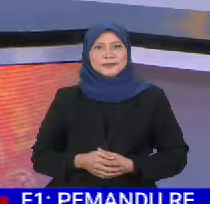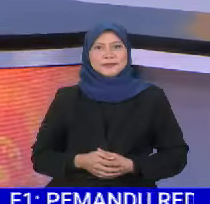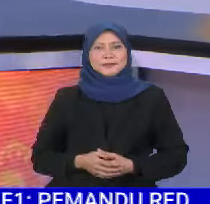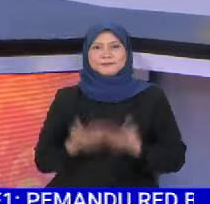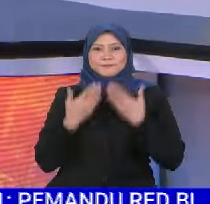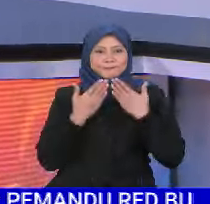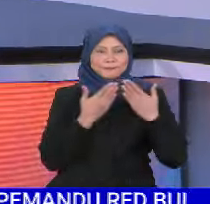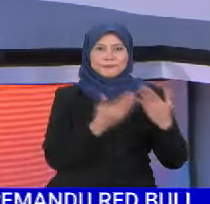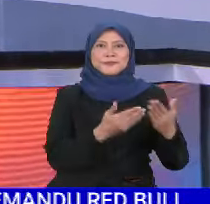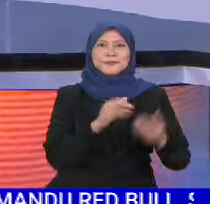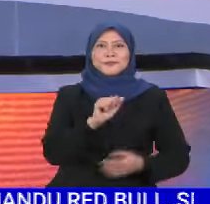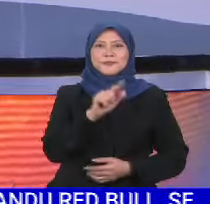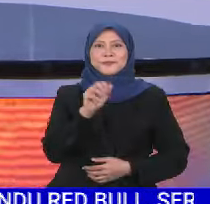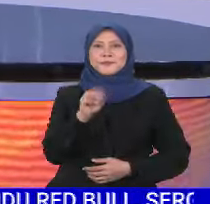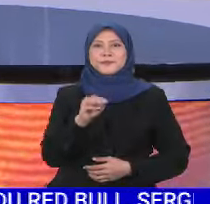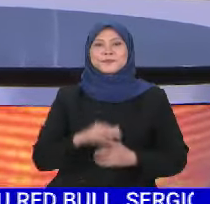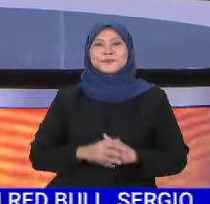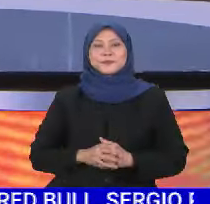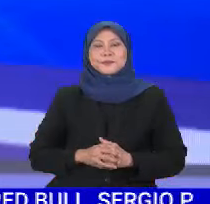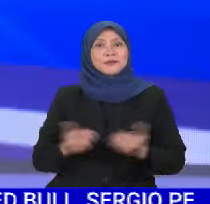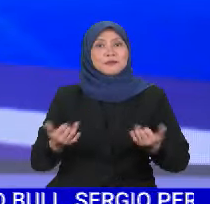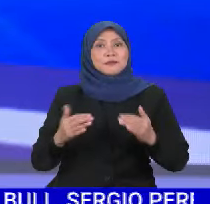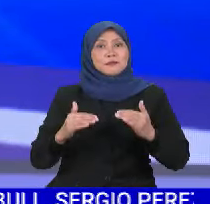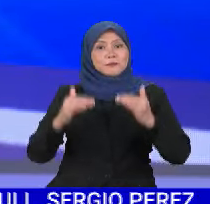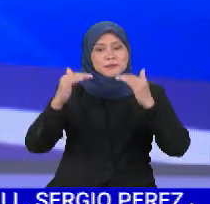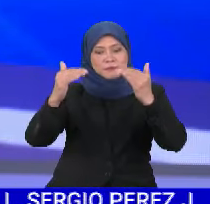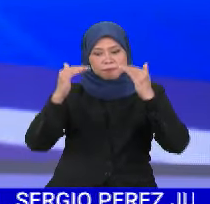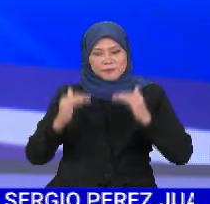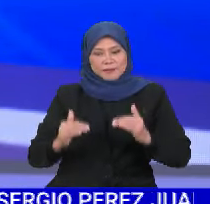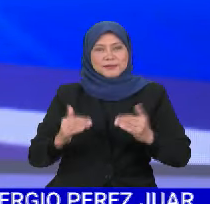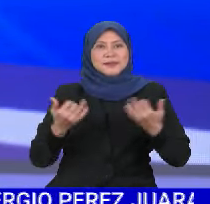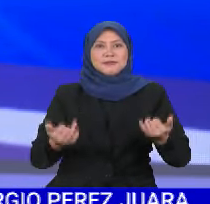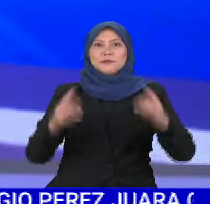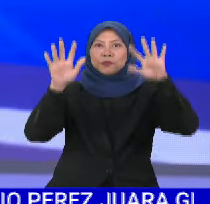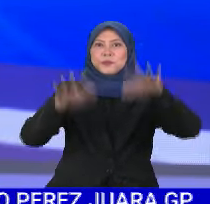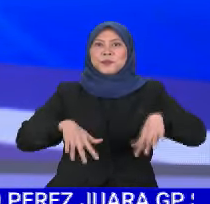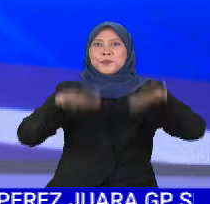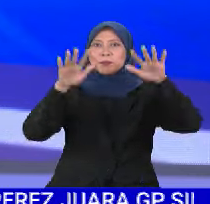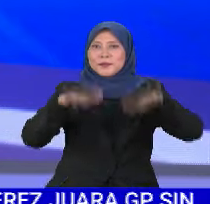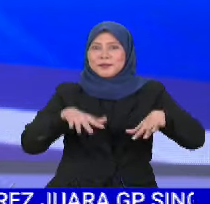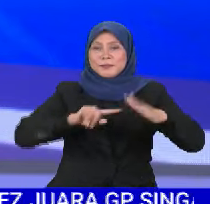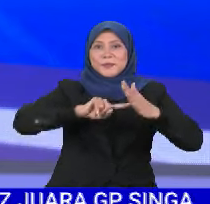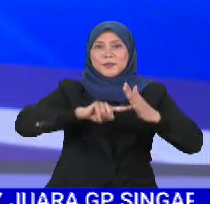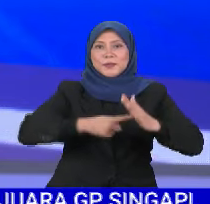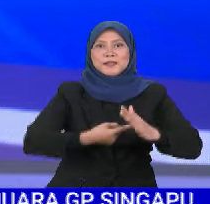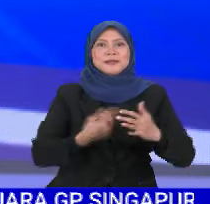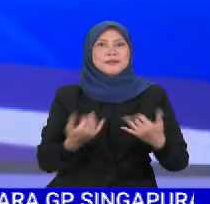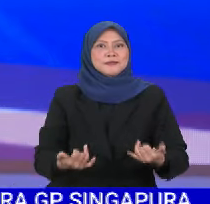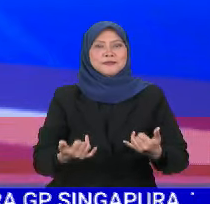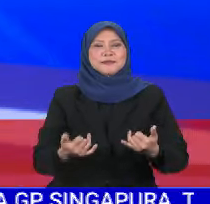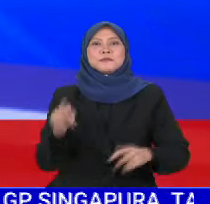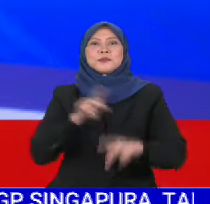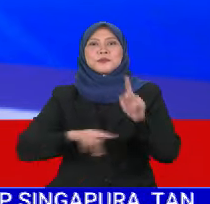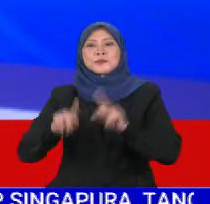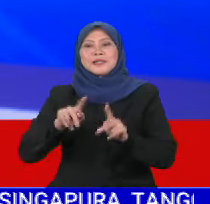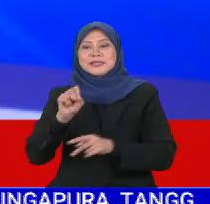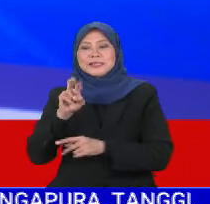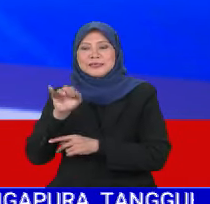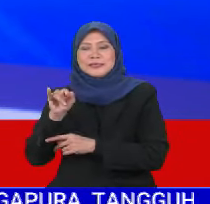Baik, terima kasih Azam. Berikutan fasa peralihan monsun yang dijangka bermula hari ini, penduduk Taman Seri